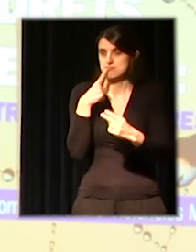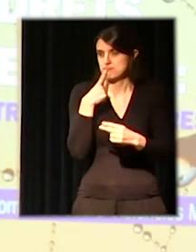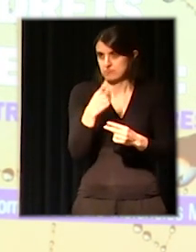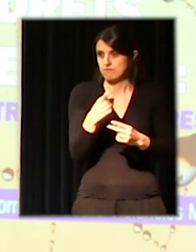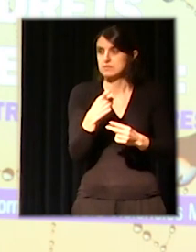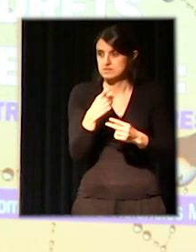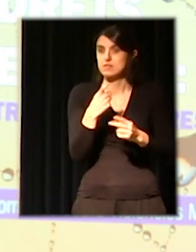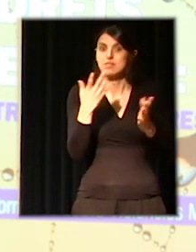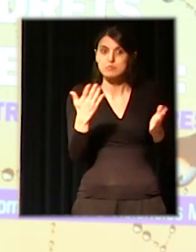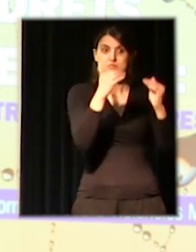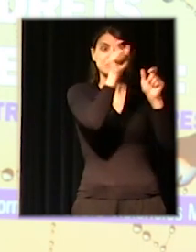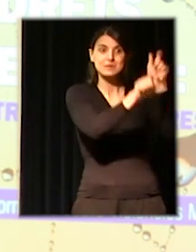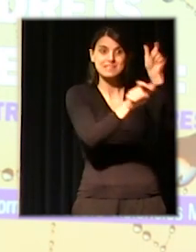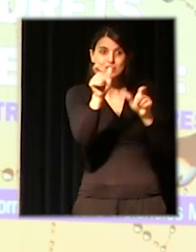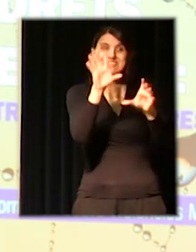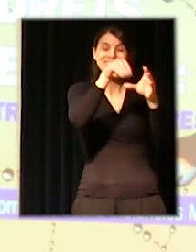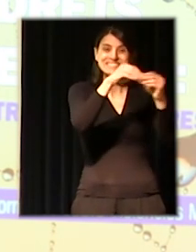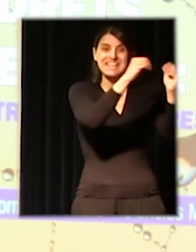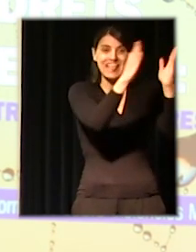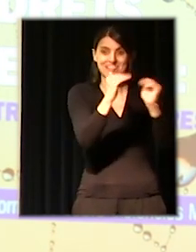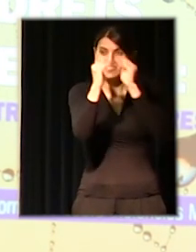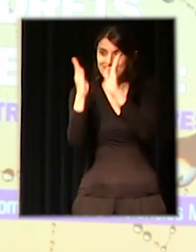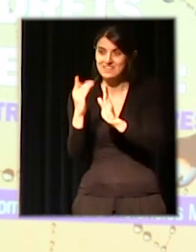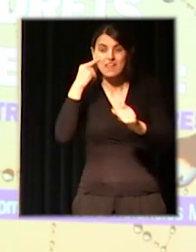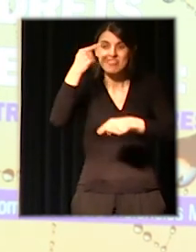les entitats i que sí que les palpeu i que sí que les teniu